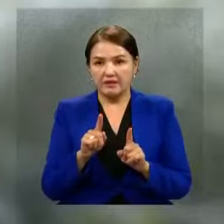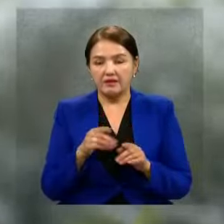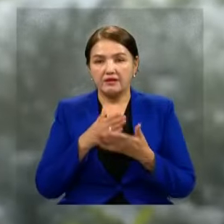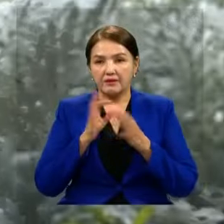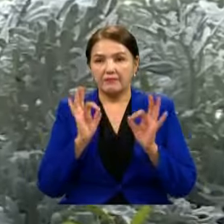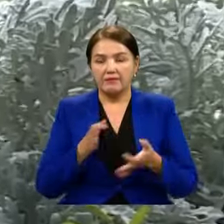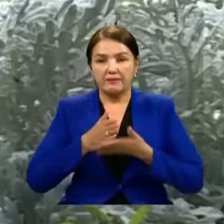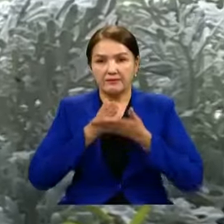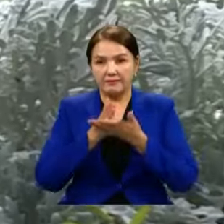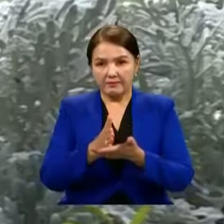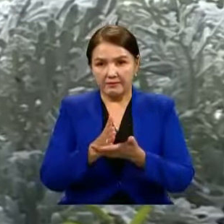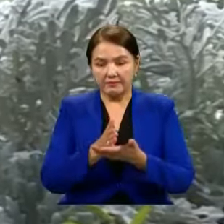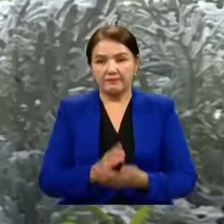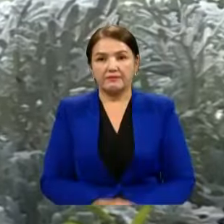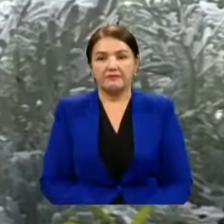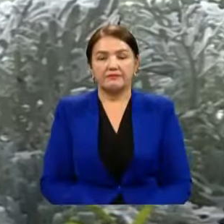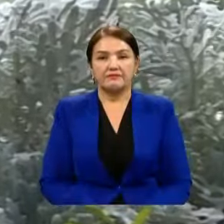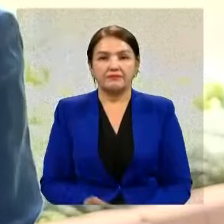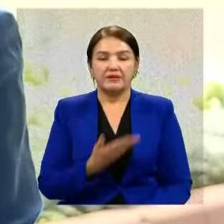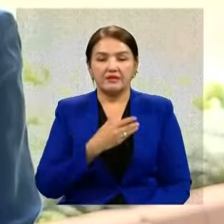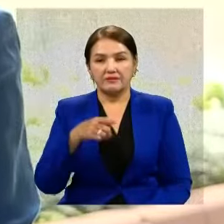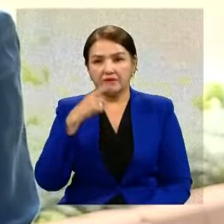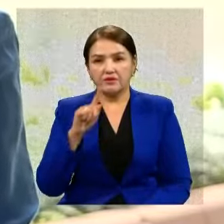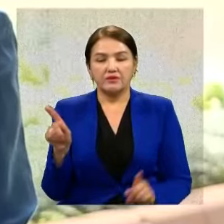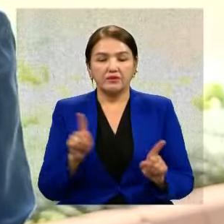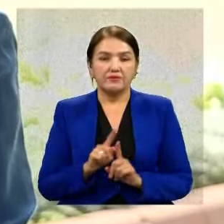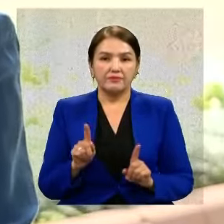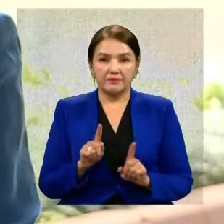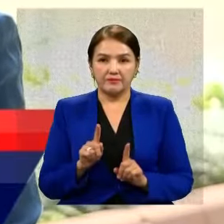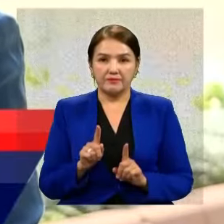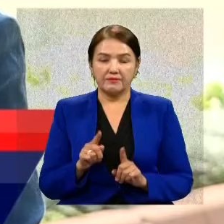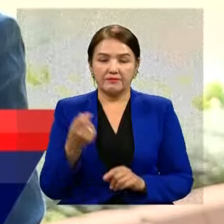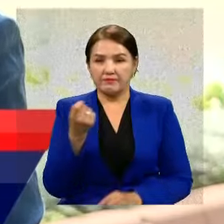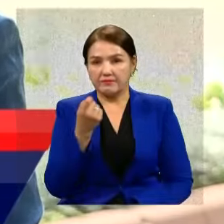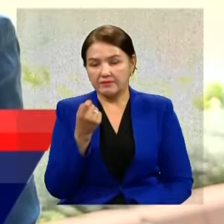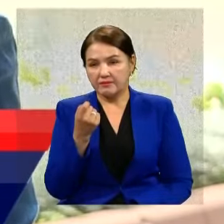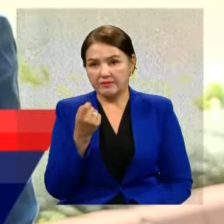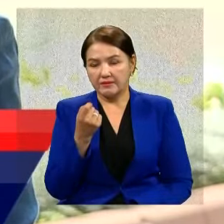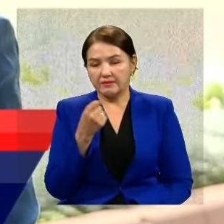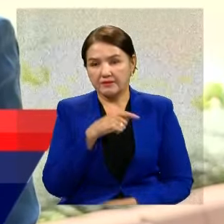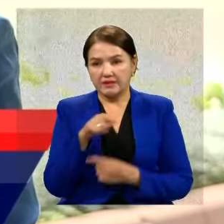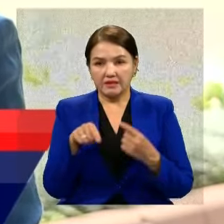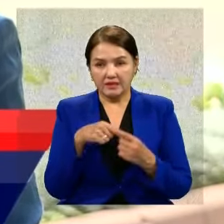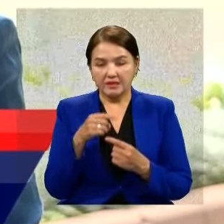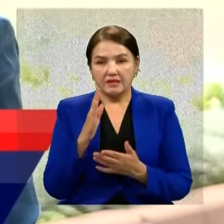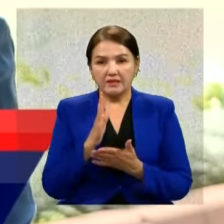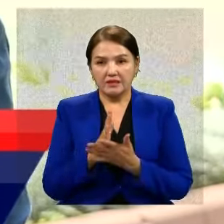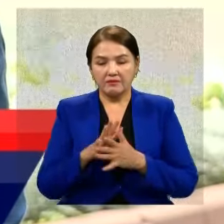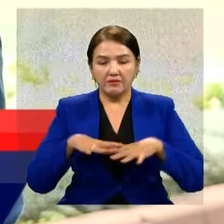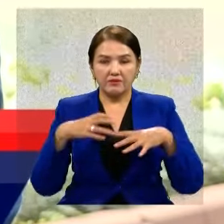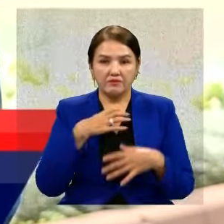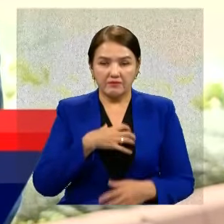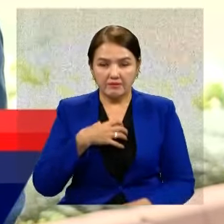движется в правильном направлении. Здесь хотелось бы отметить, что малый и средний бизнес имеет огромное